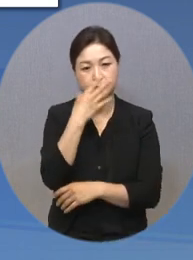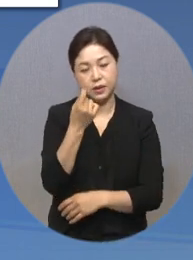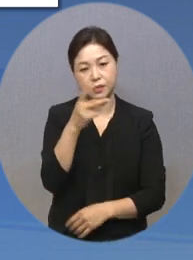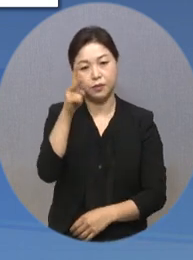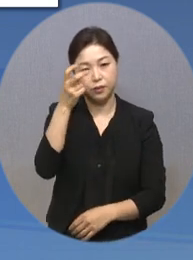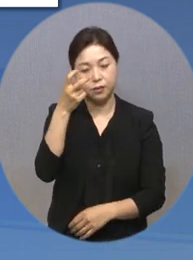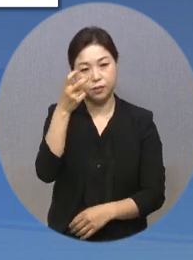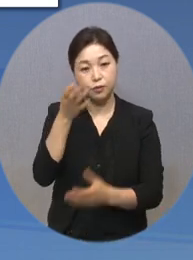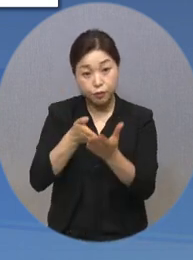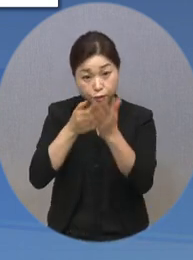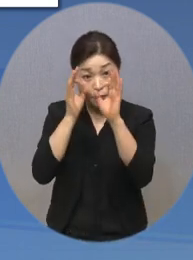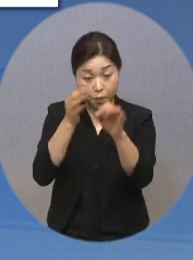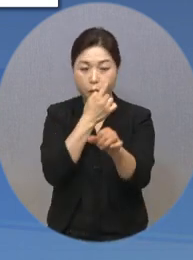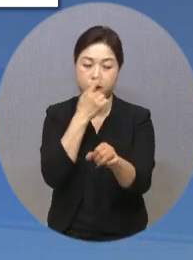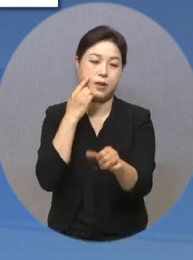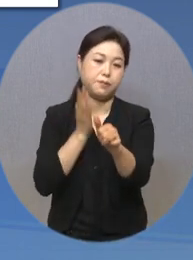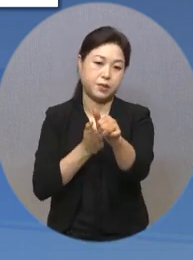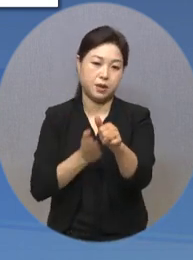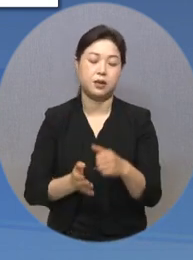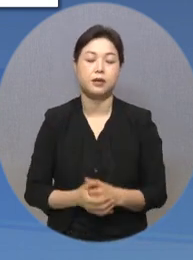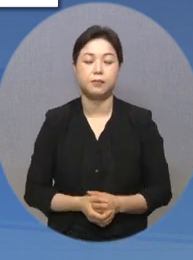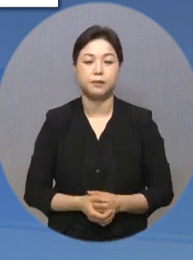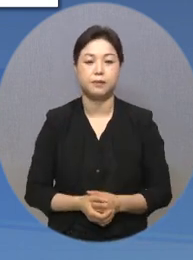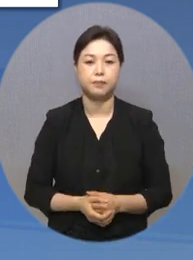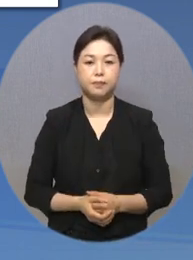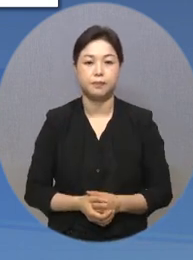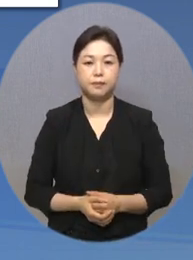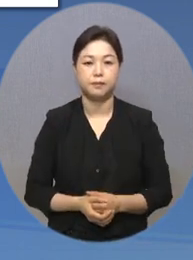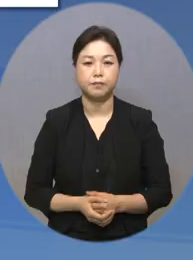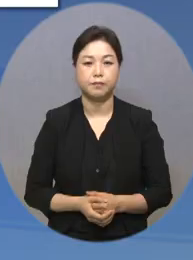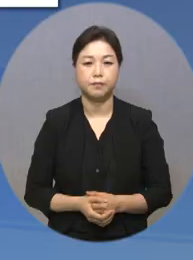복지TV 뉴스를 통해 확인할 수 있습니다.